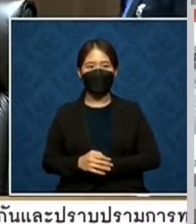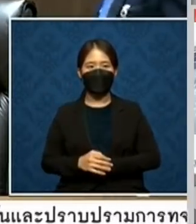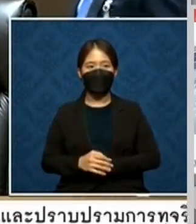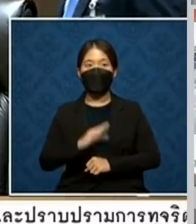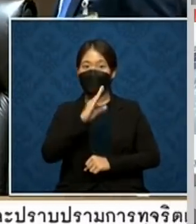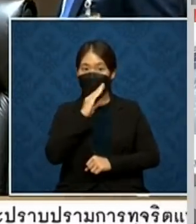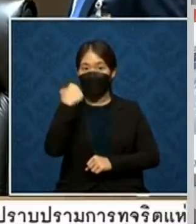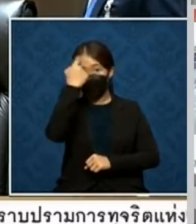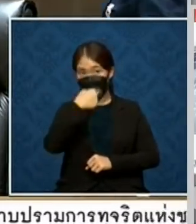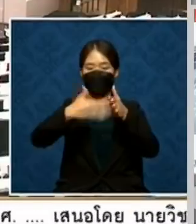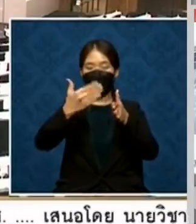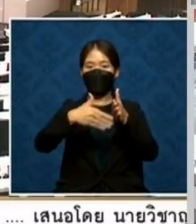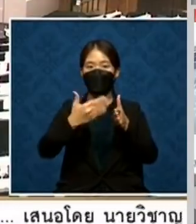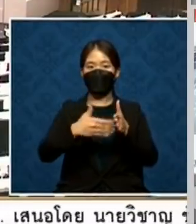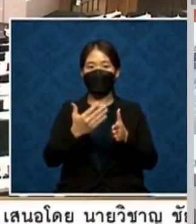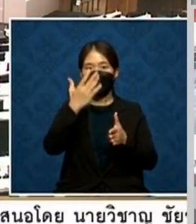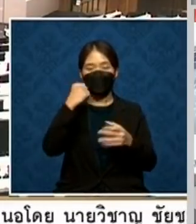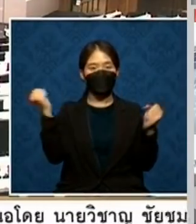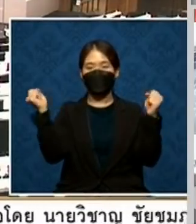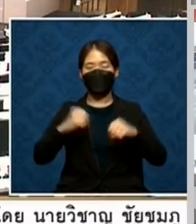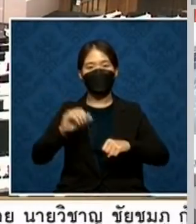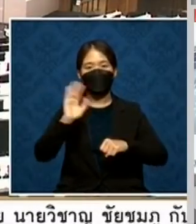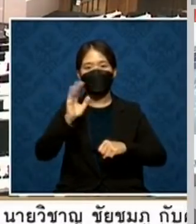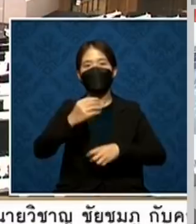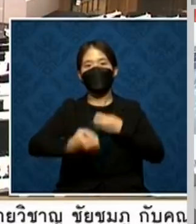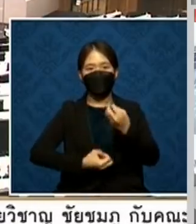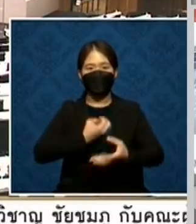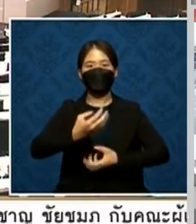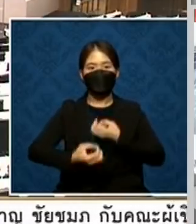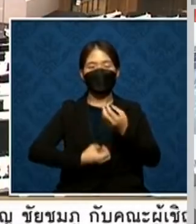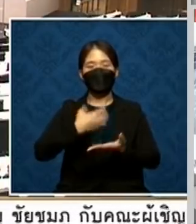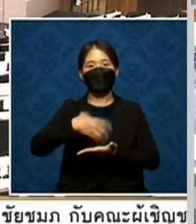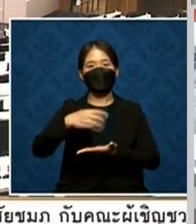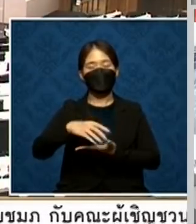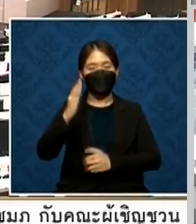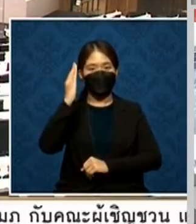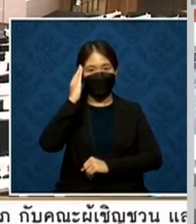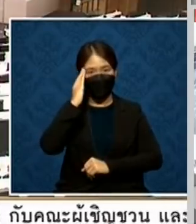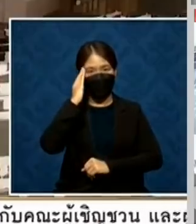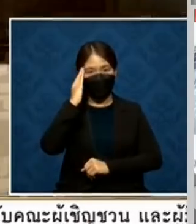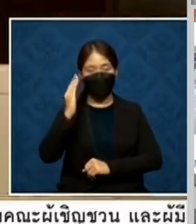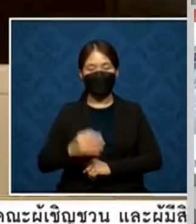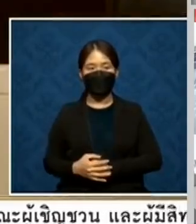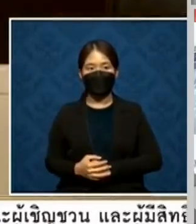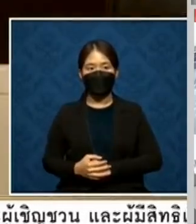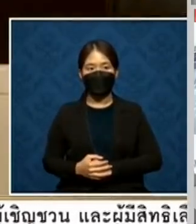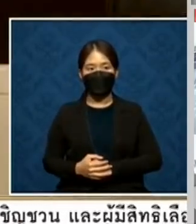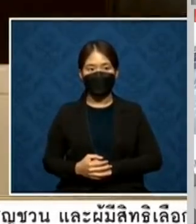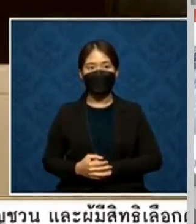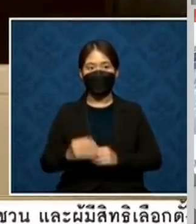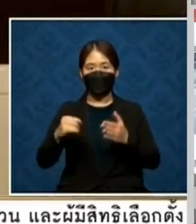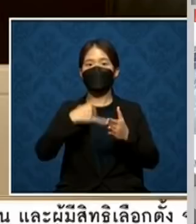การเมืองคุยกับคุณยานีไหว้ครูนะครับคุณยานีติดตามสถานการณ์ประชุมสภาอยู่ที่รัฐสภา